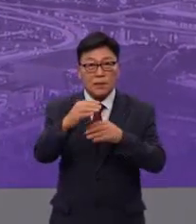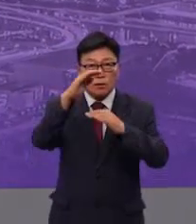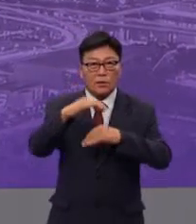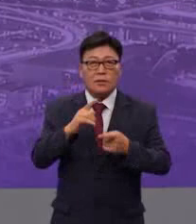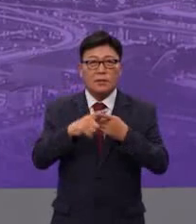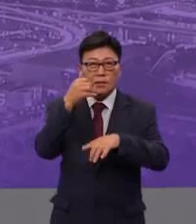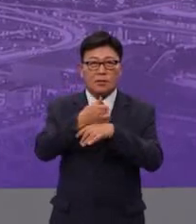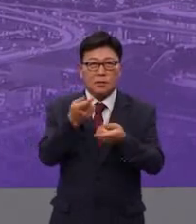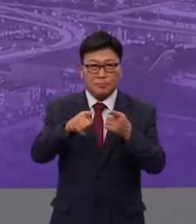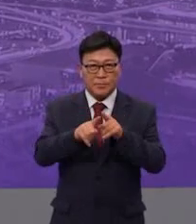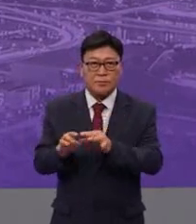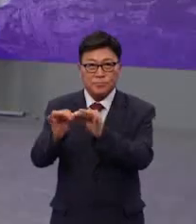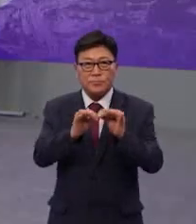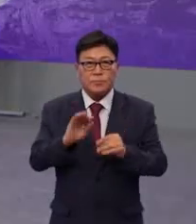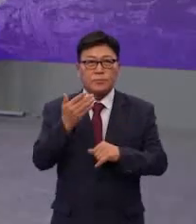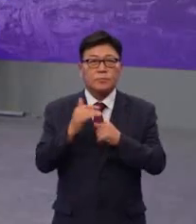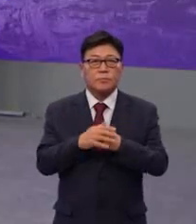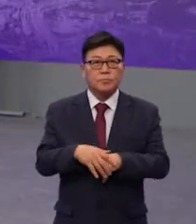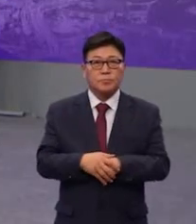함께 공유하도록 하겠습니다.